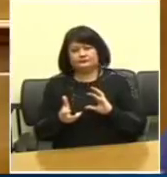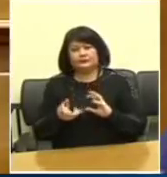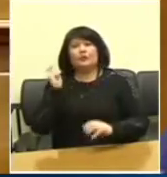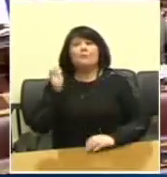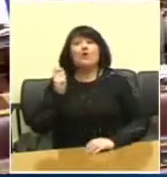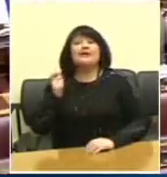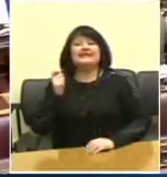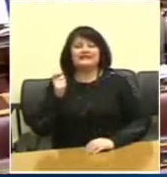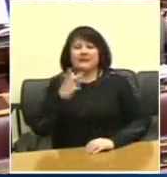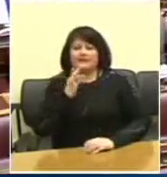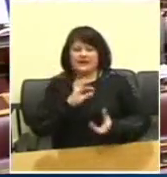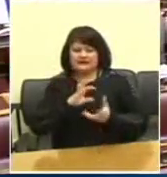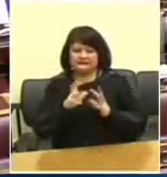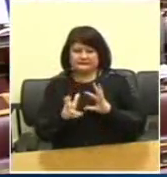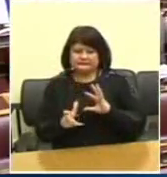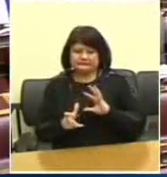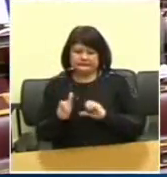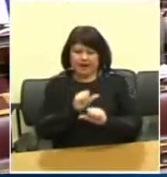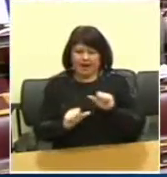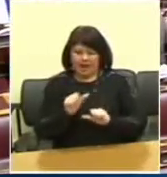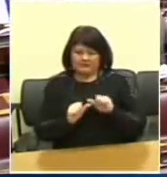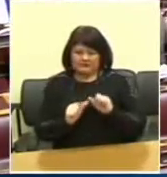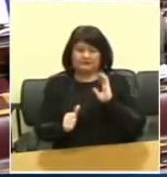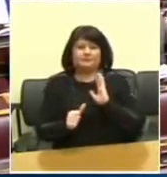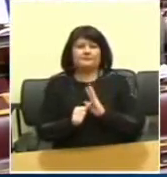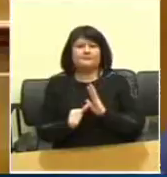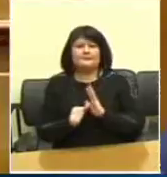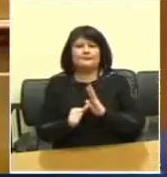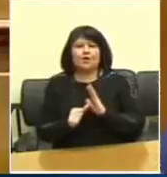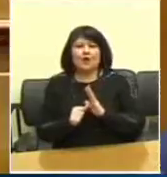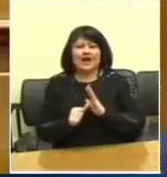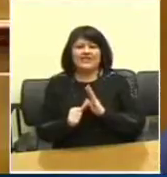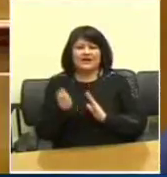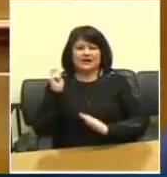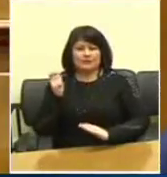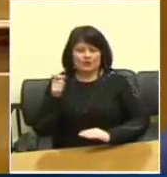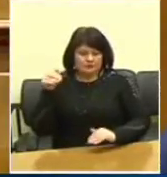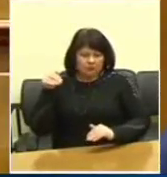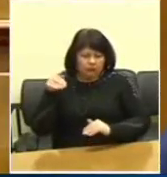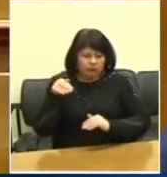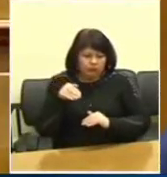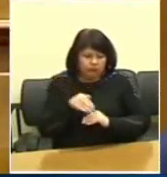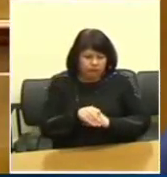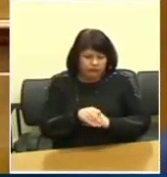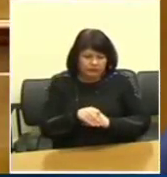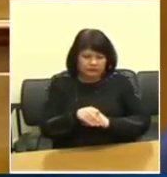πολιτεύματος. Να έχουμε μία προεδρική κατολίσθηση του πολιτικού μας συστήματος, διότι